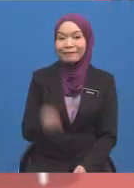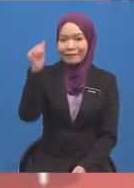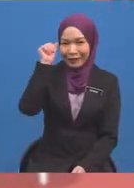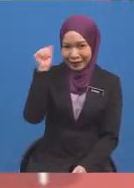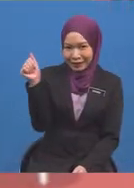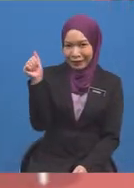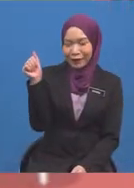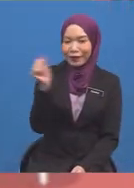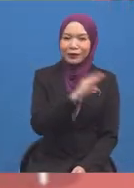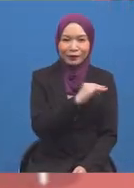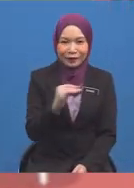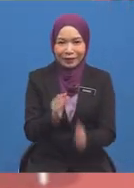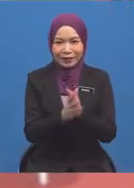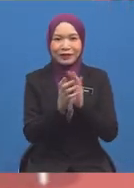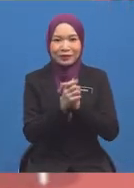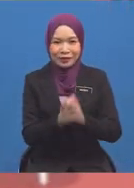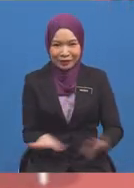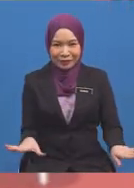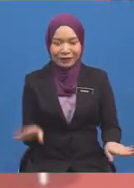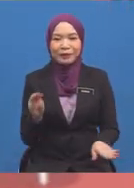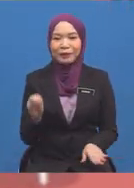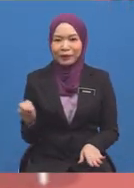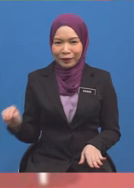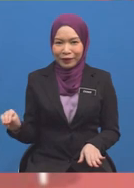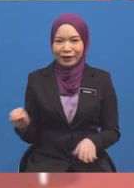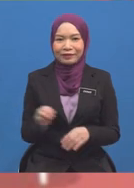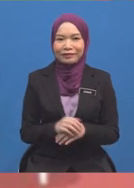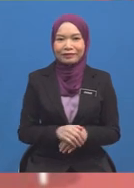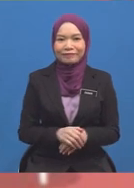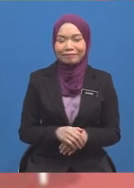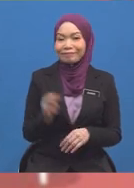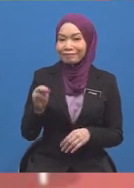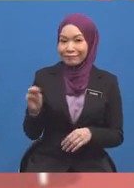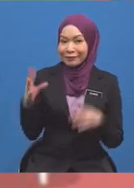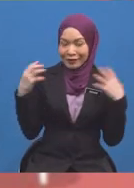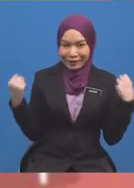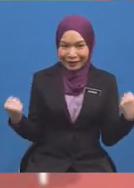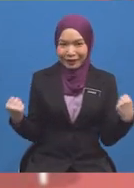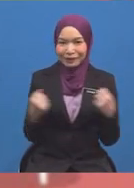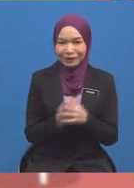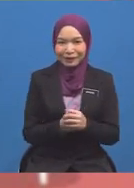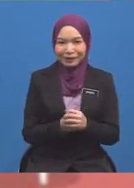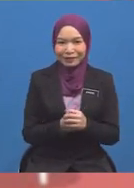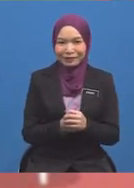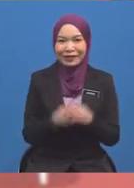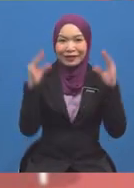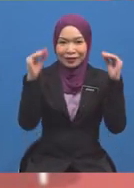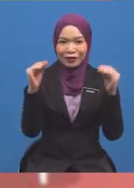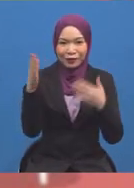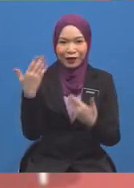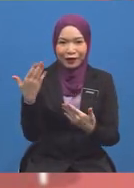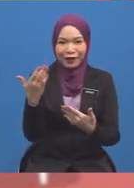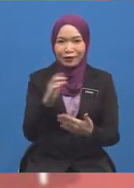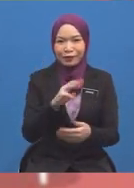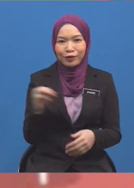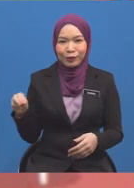assalamualaikum dan salam sejahtera murid murid murid murid sehat cego harap